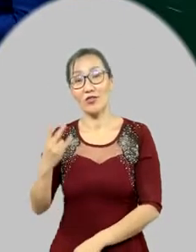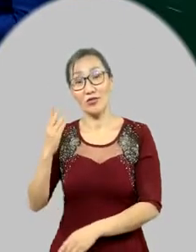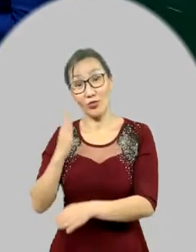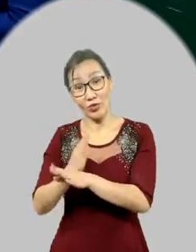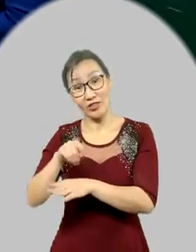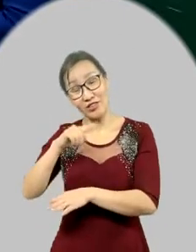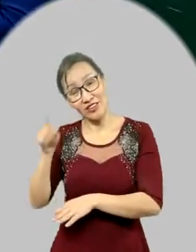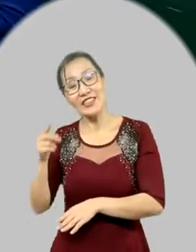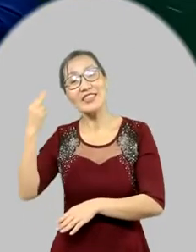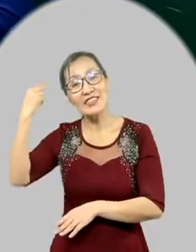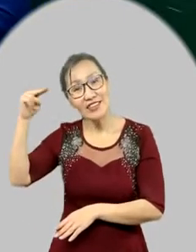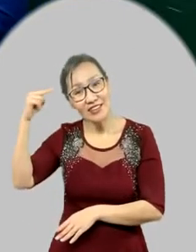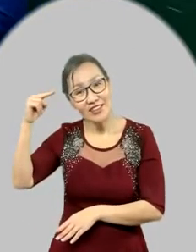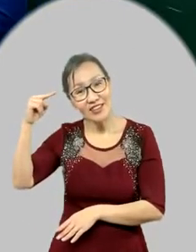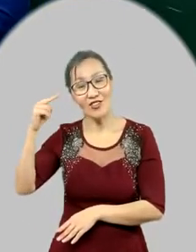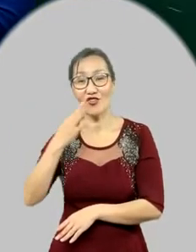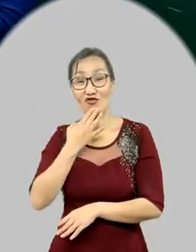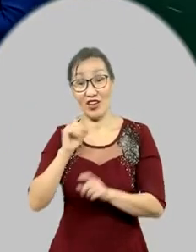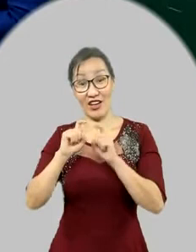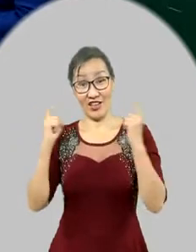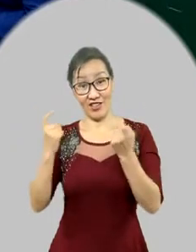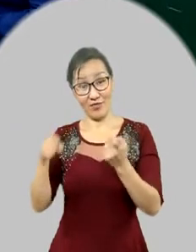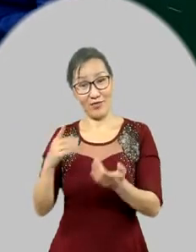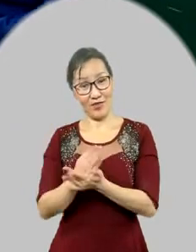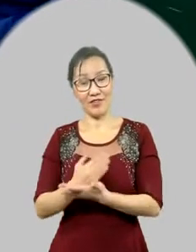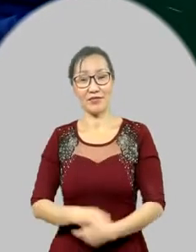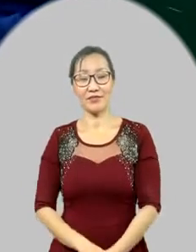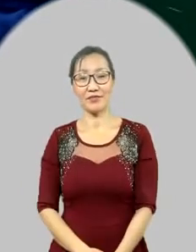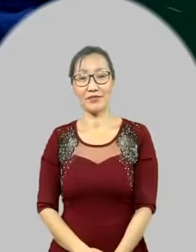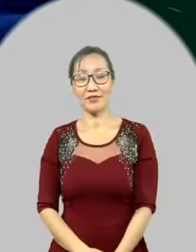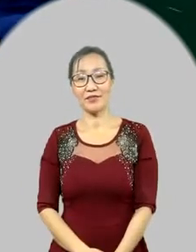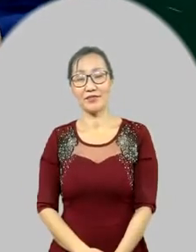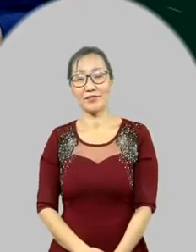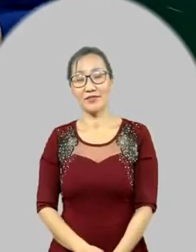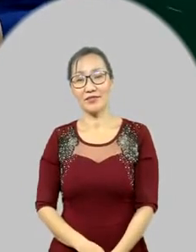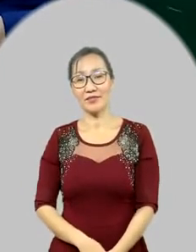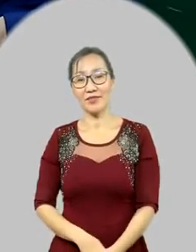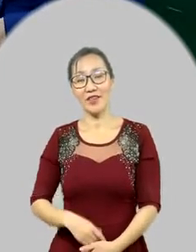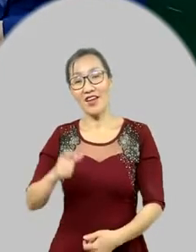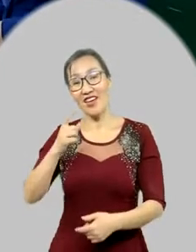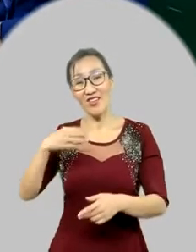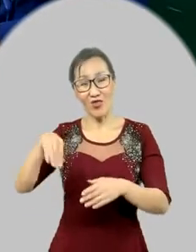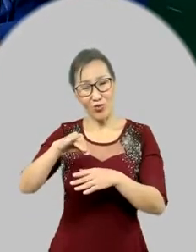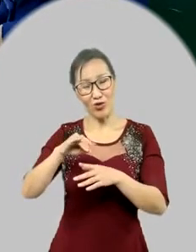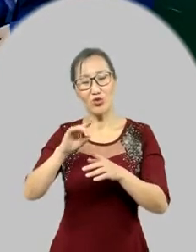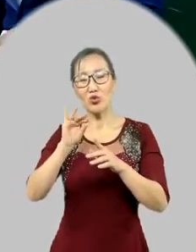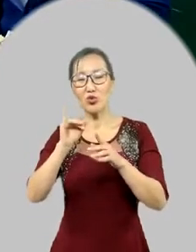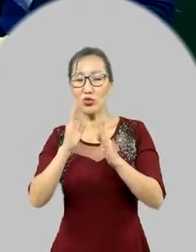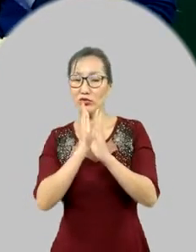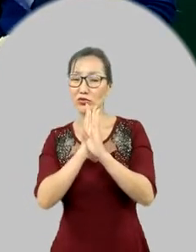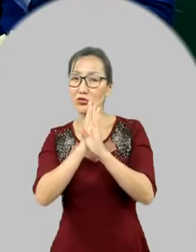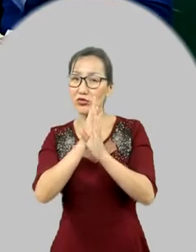үүний дараа цинхэр өнгийн хашаа байна. За эндээс бид эд юмс тодорхой зүй